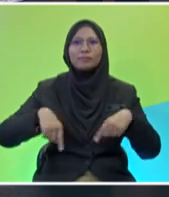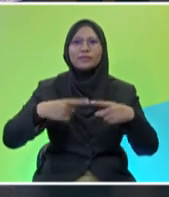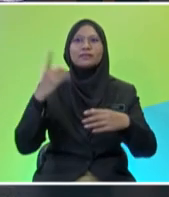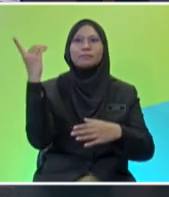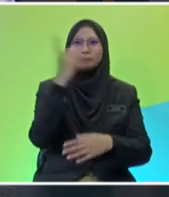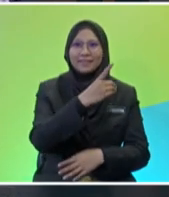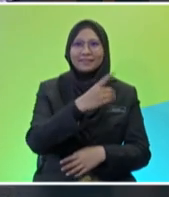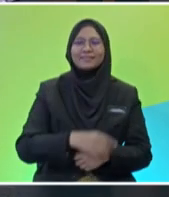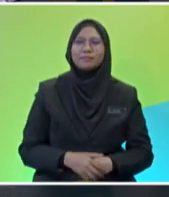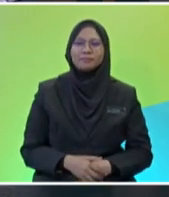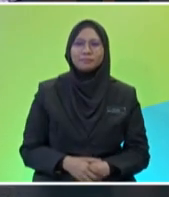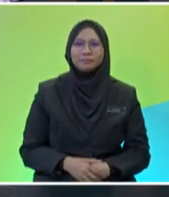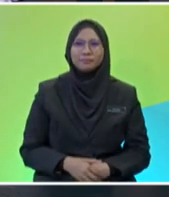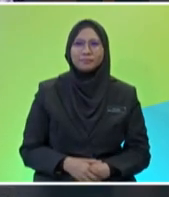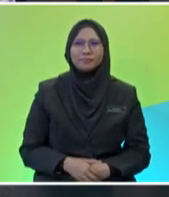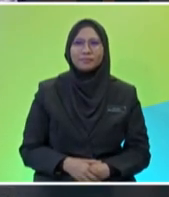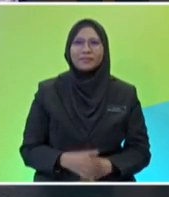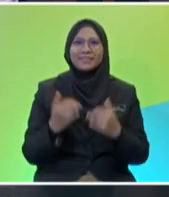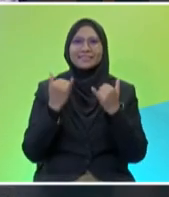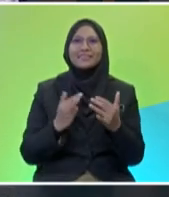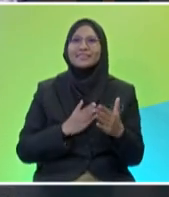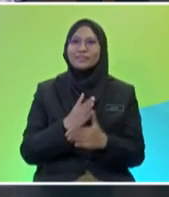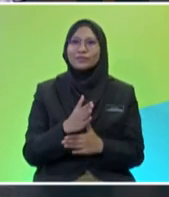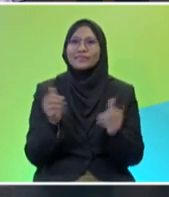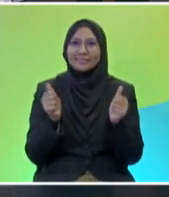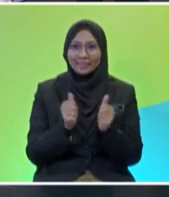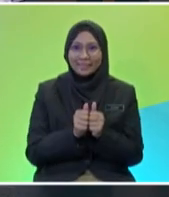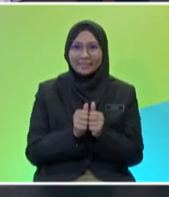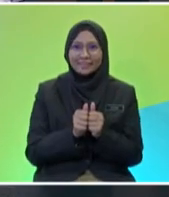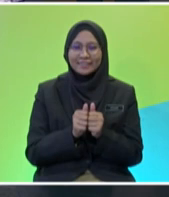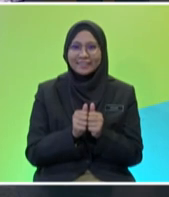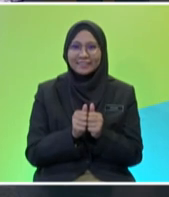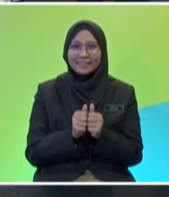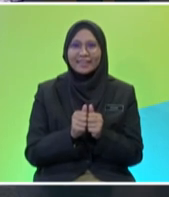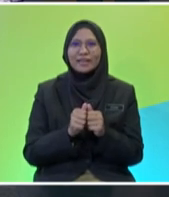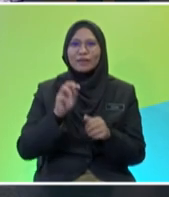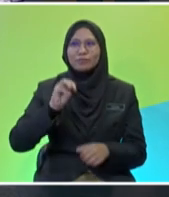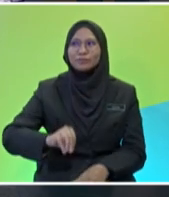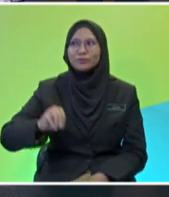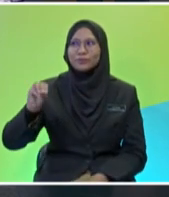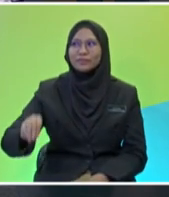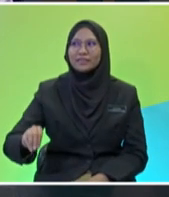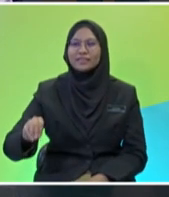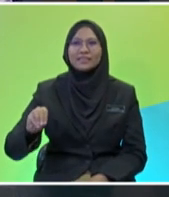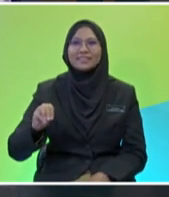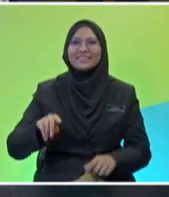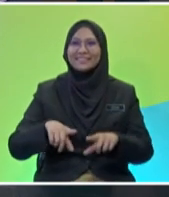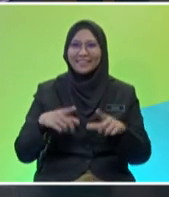yeah boleh kita teruskan dengan kisah dan juga Jannah